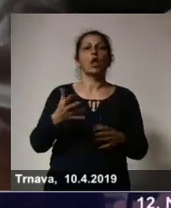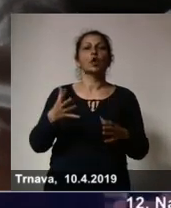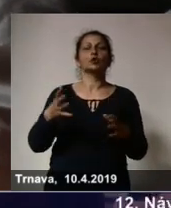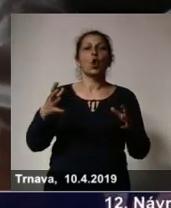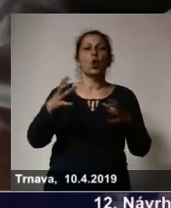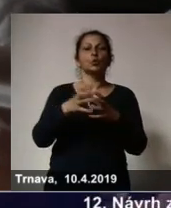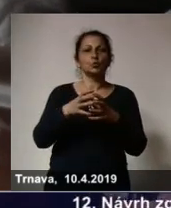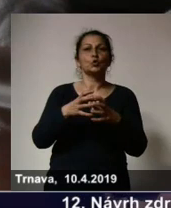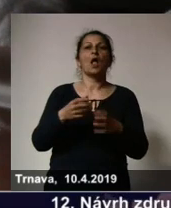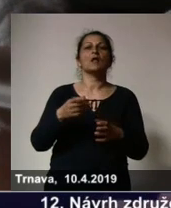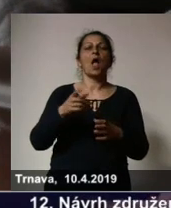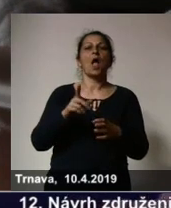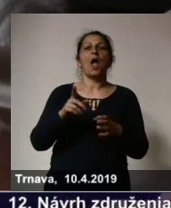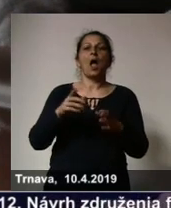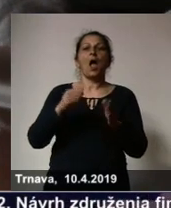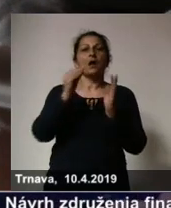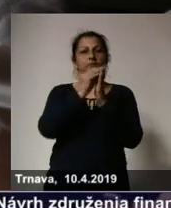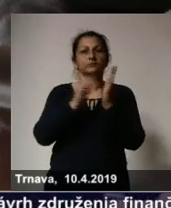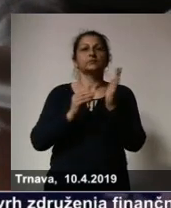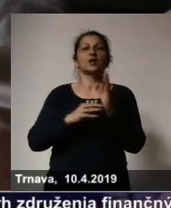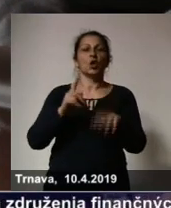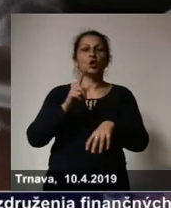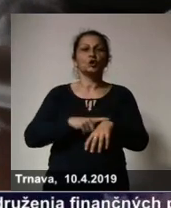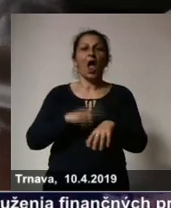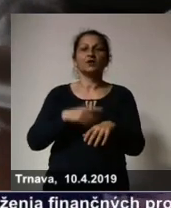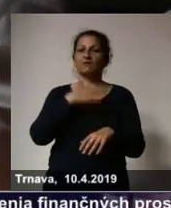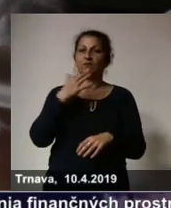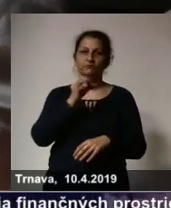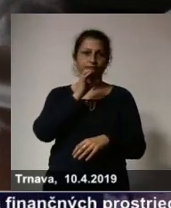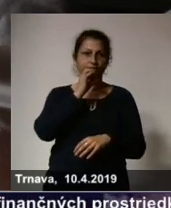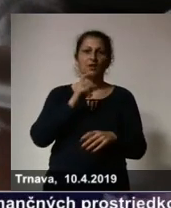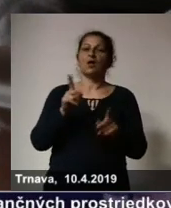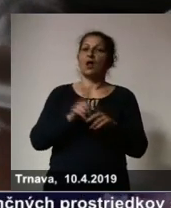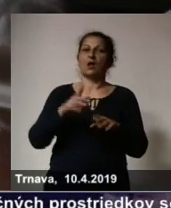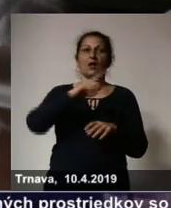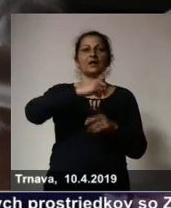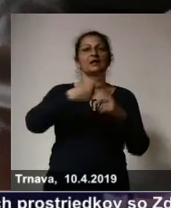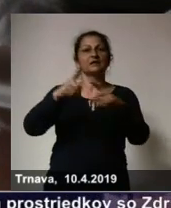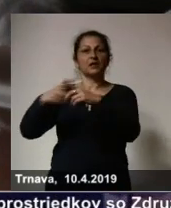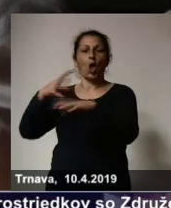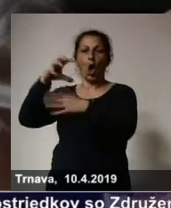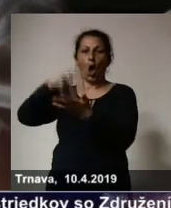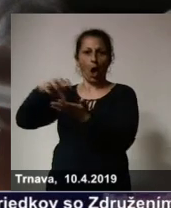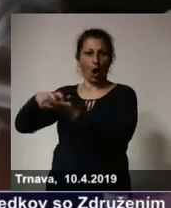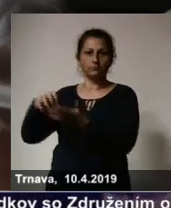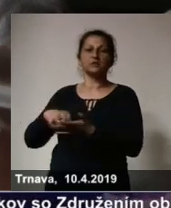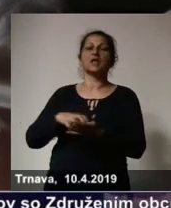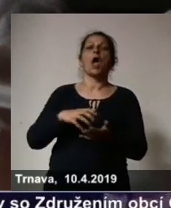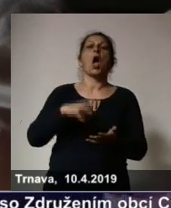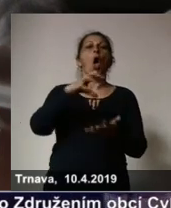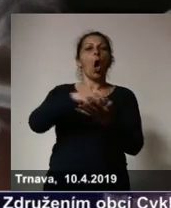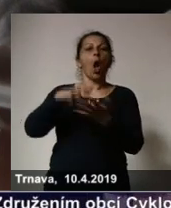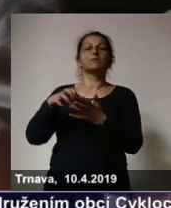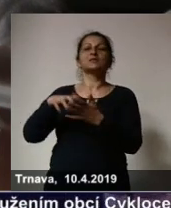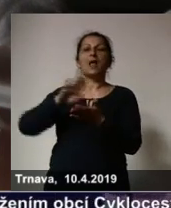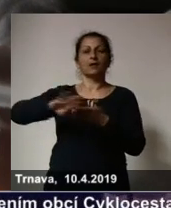bol proces administratívne a časovo náročnejší ako pri iných obciach. Obce, členovia mikroregióna nad Holeškou,